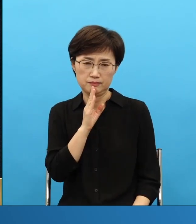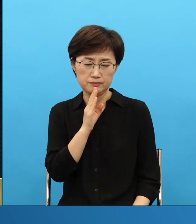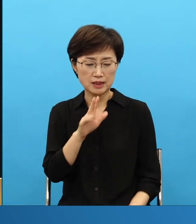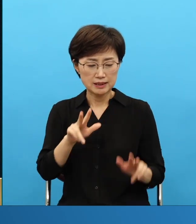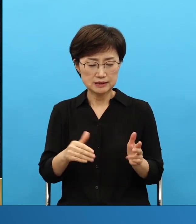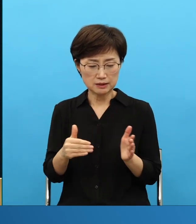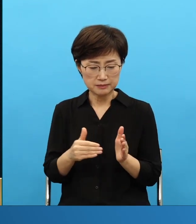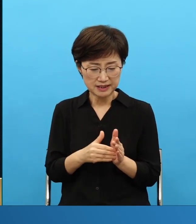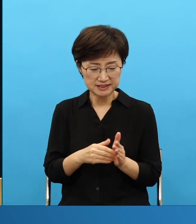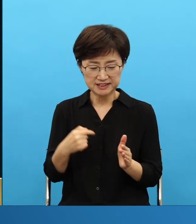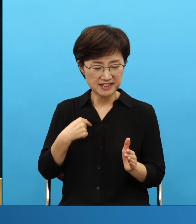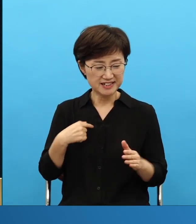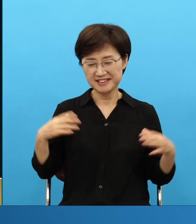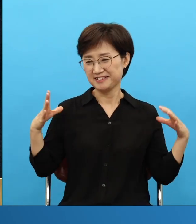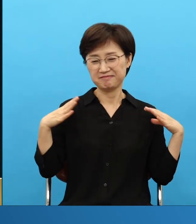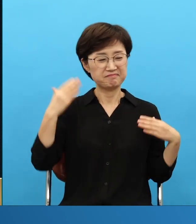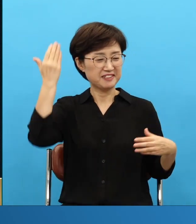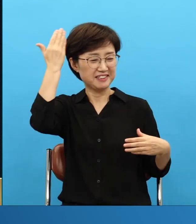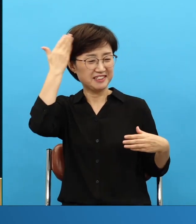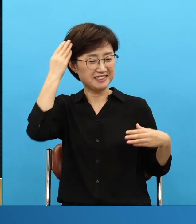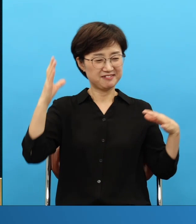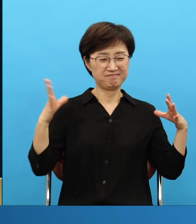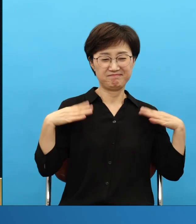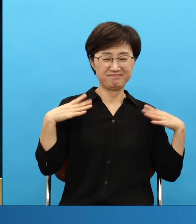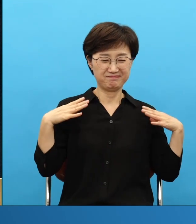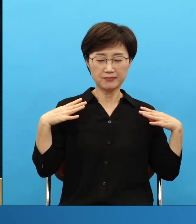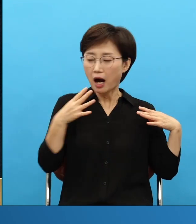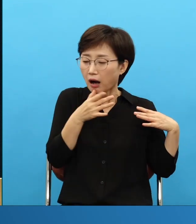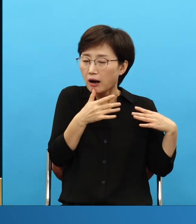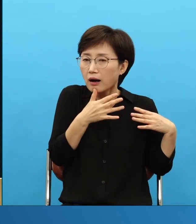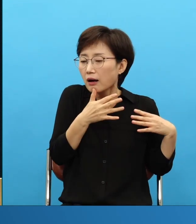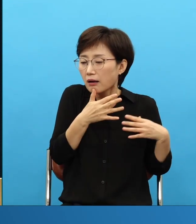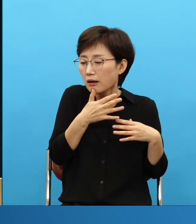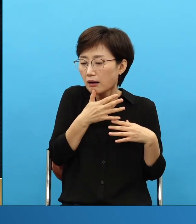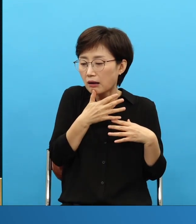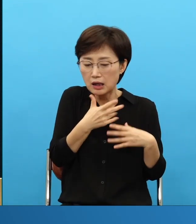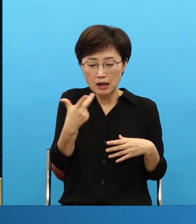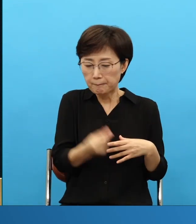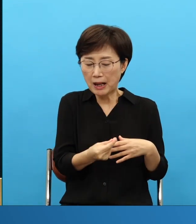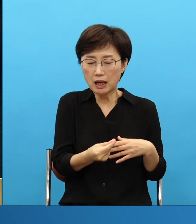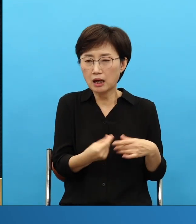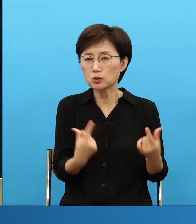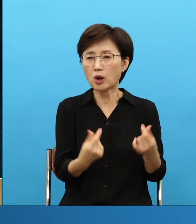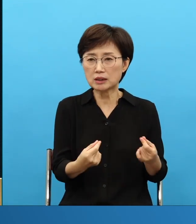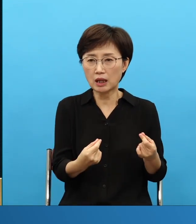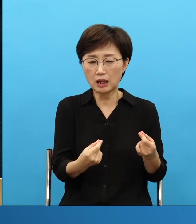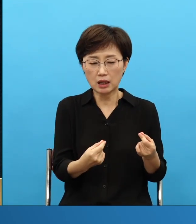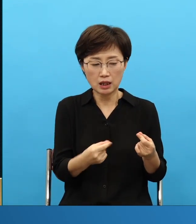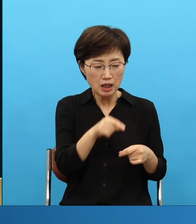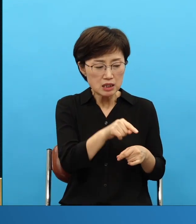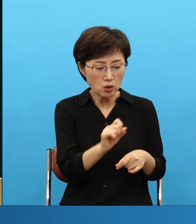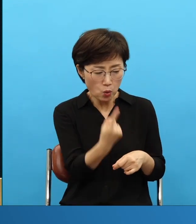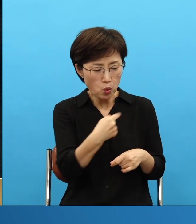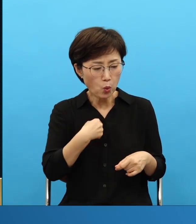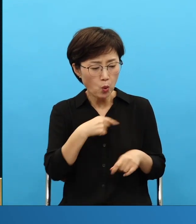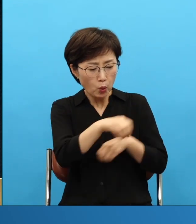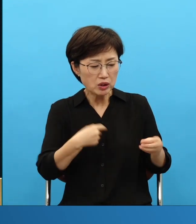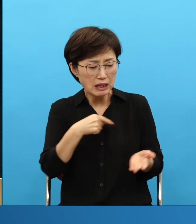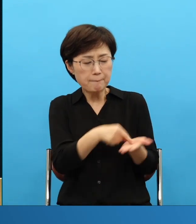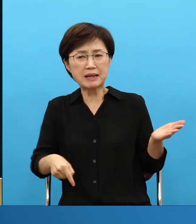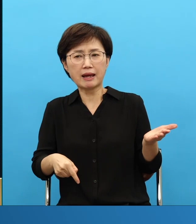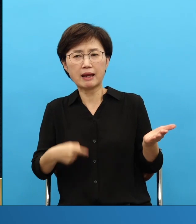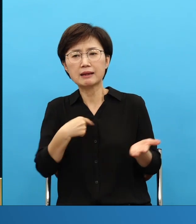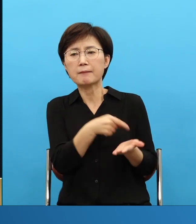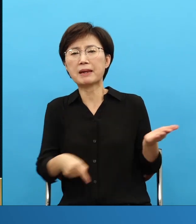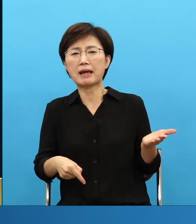모르고 자랑했던 걸 전부 배설물로 여기고 해로 여긴다. And that's why he says, all the things that I considered valuable, now I consider rubbish.